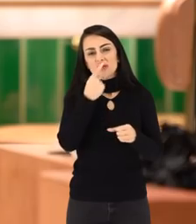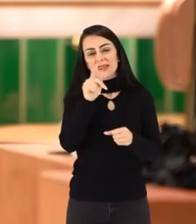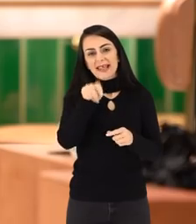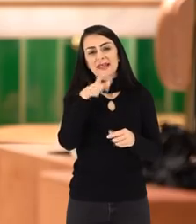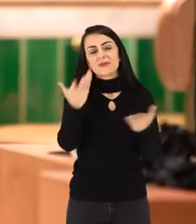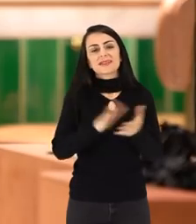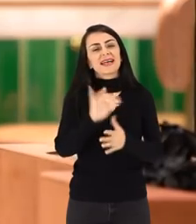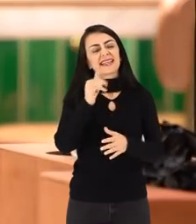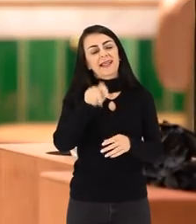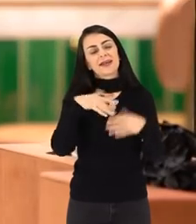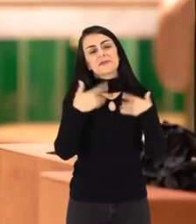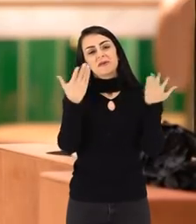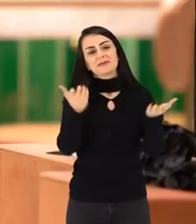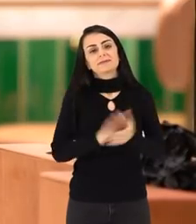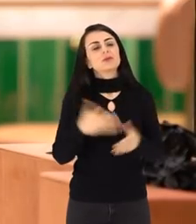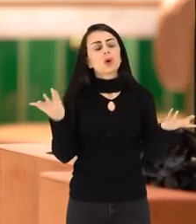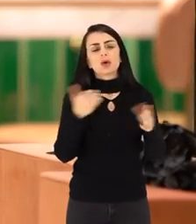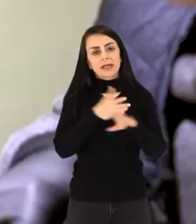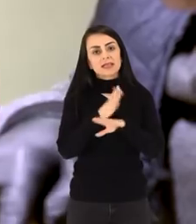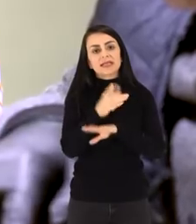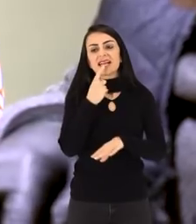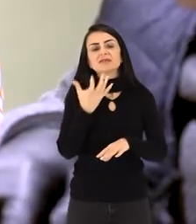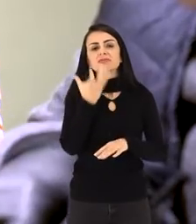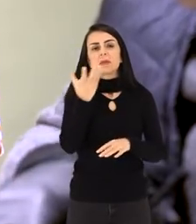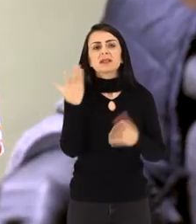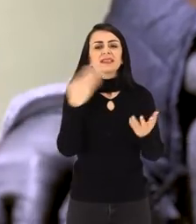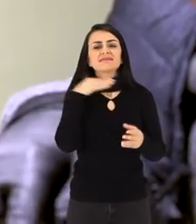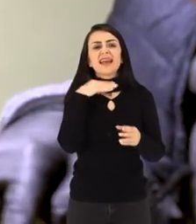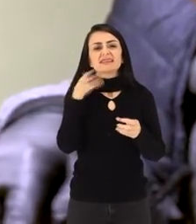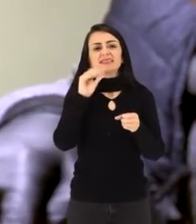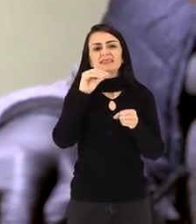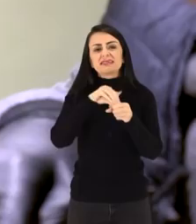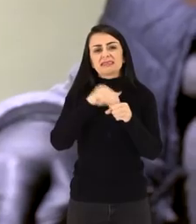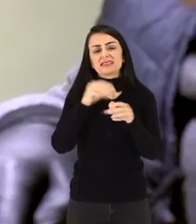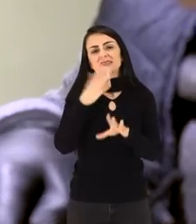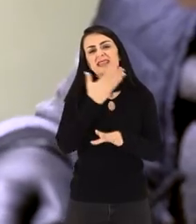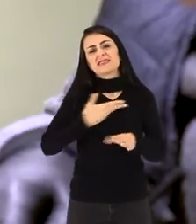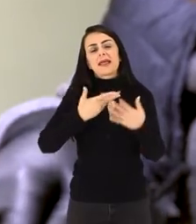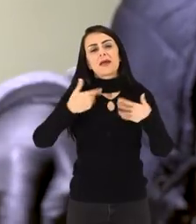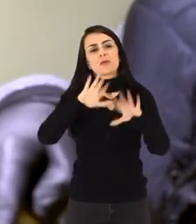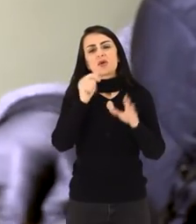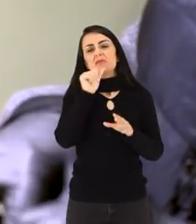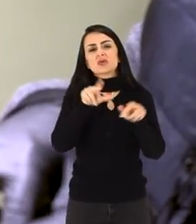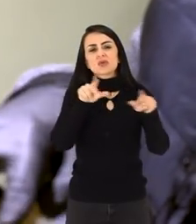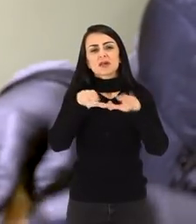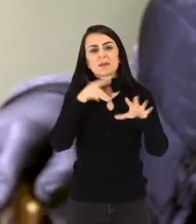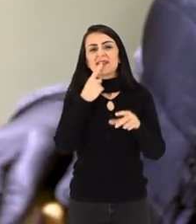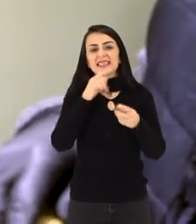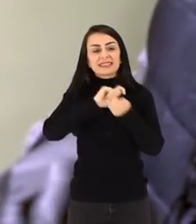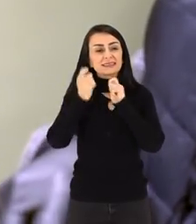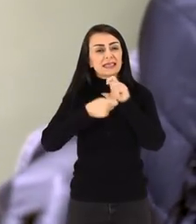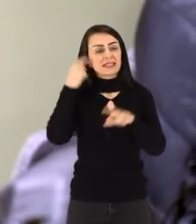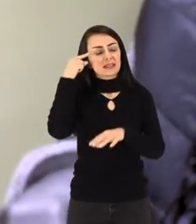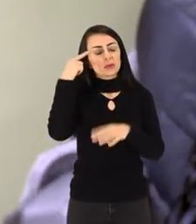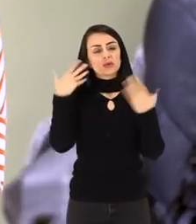şey şaka yapıyorum. Yok yok. Gerçekten domates genellikle ete sote dışında karıştırmıyorum. Çünkü çok sulandırdığını ve tadını